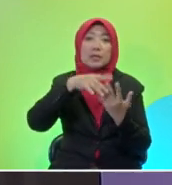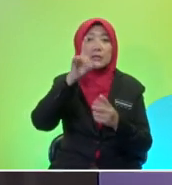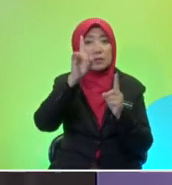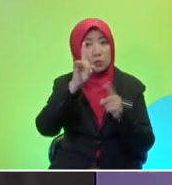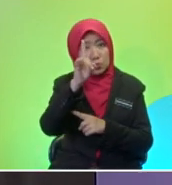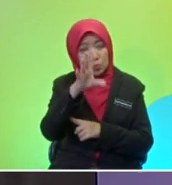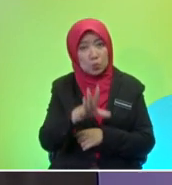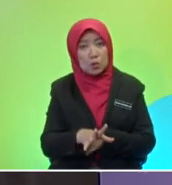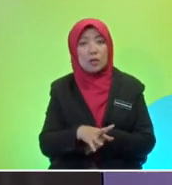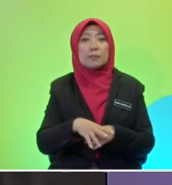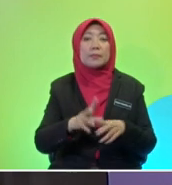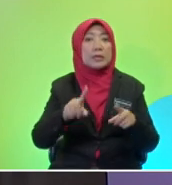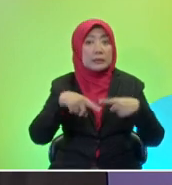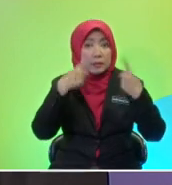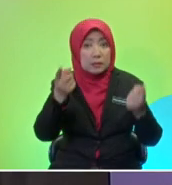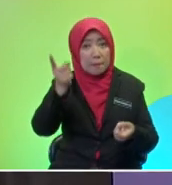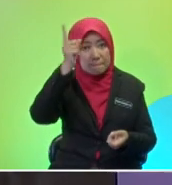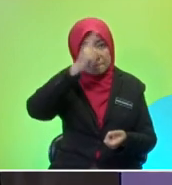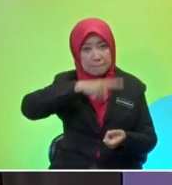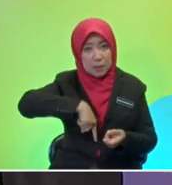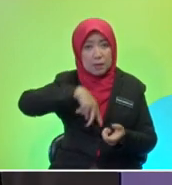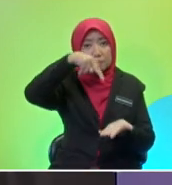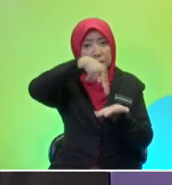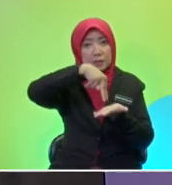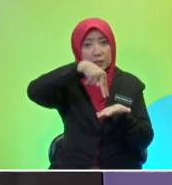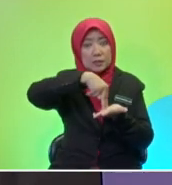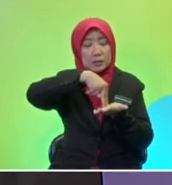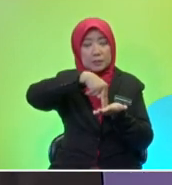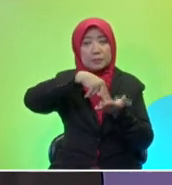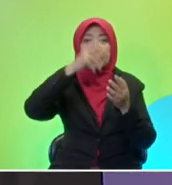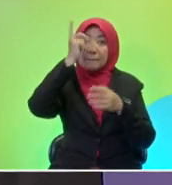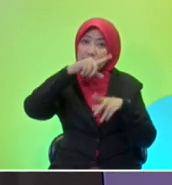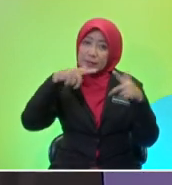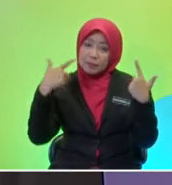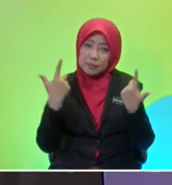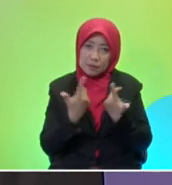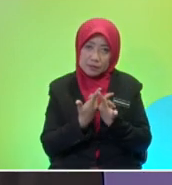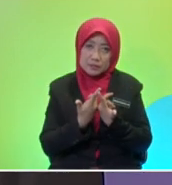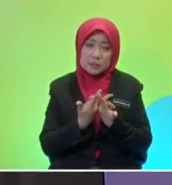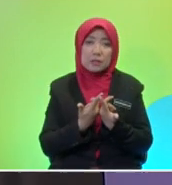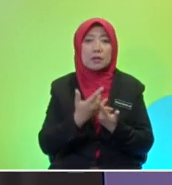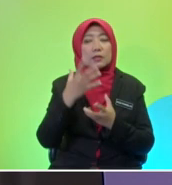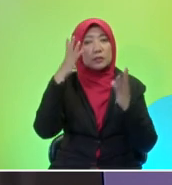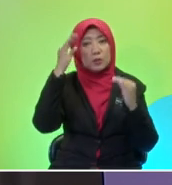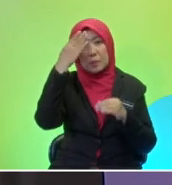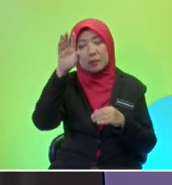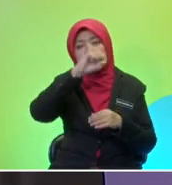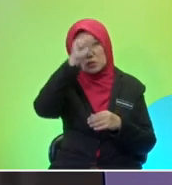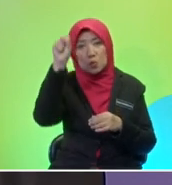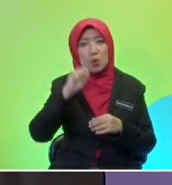hadir ke hadapan Oke Mereka berdiri di depan papan putih dan mereka kan saya akan berikan mereka soalan spontan